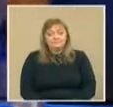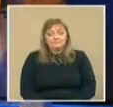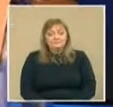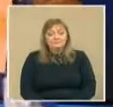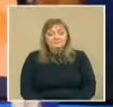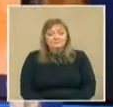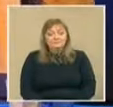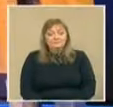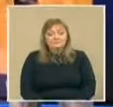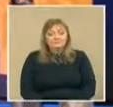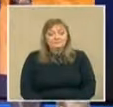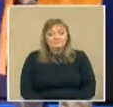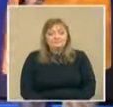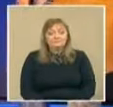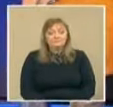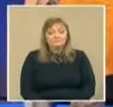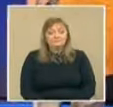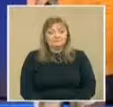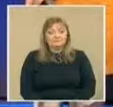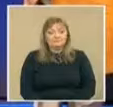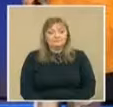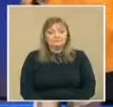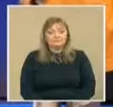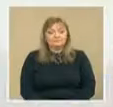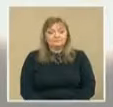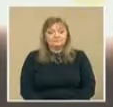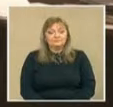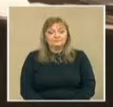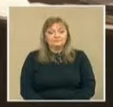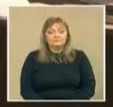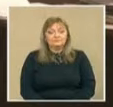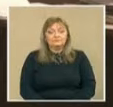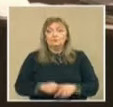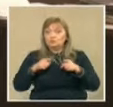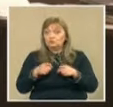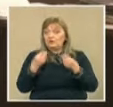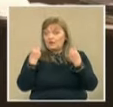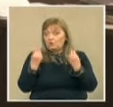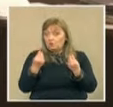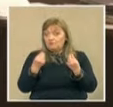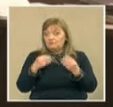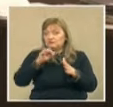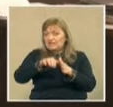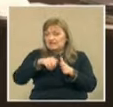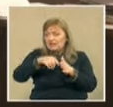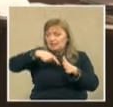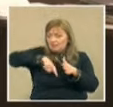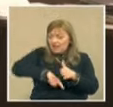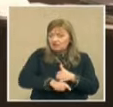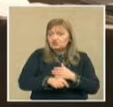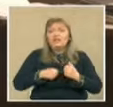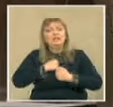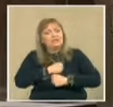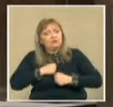миеше ръцете, пък Жан ти каеше. Моля ви се! Това е хубаво да дълбаеш, да ти е трудно, но